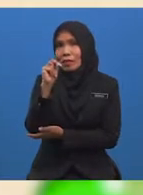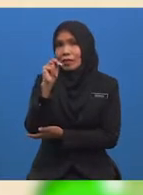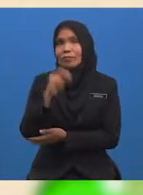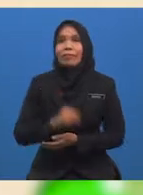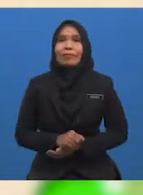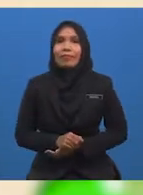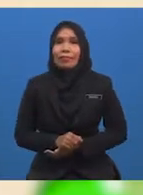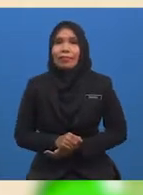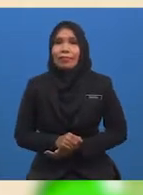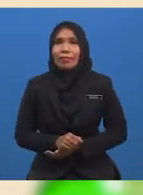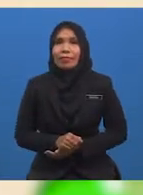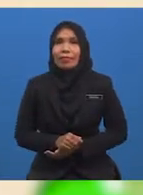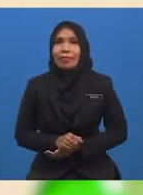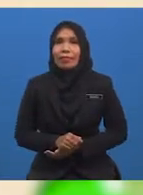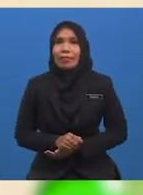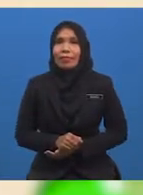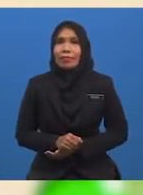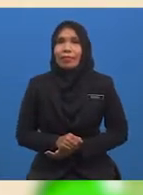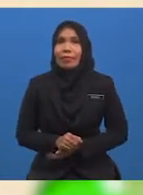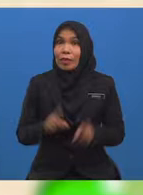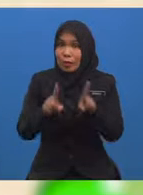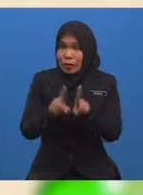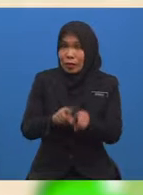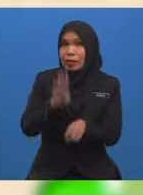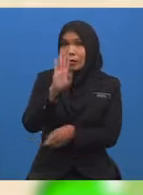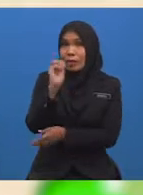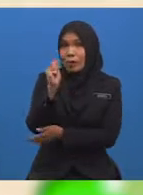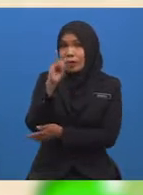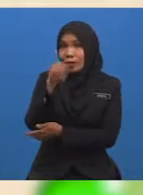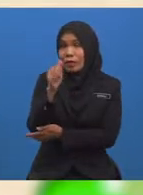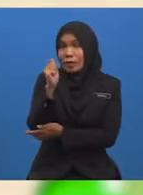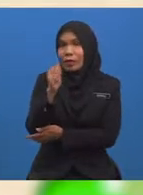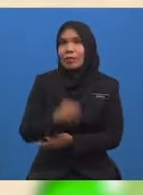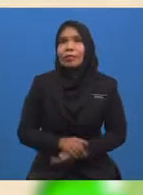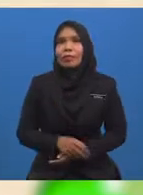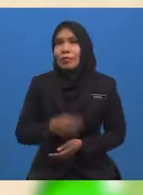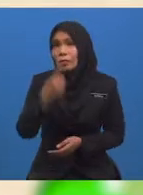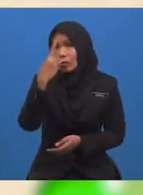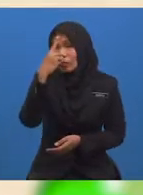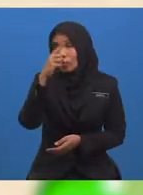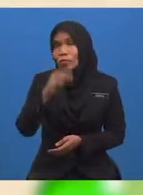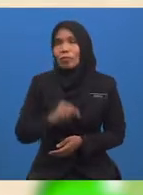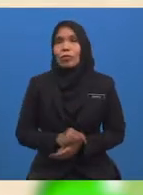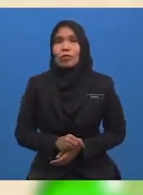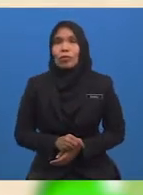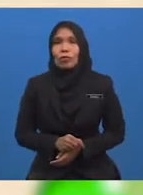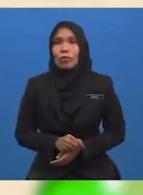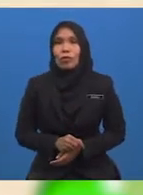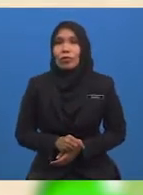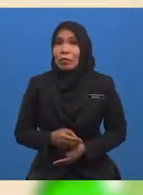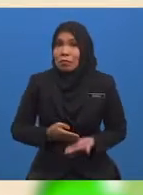sini ialah baja. Baja digunakan untuk memberikan nutrien